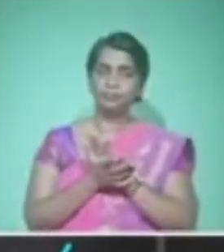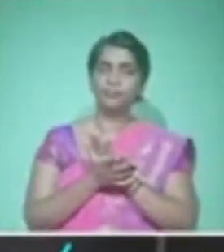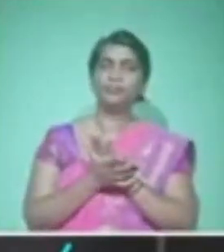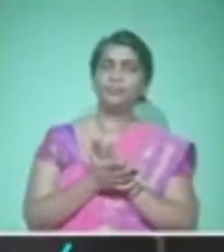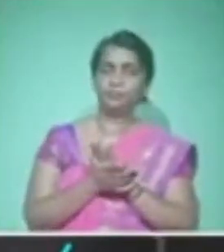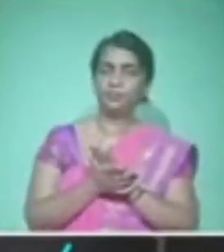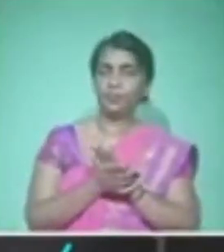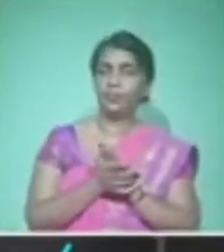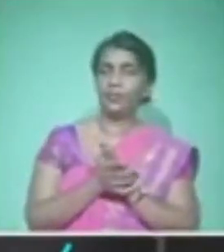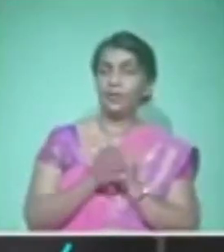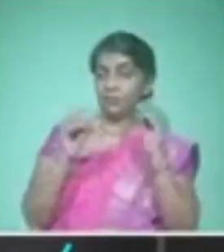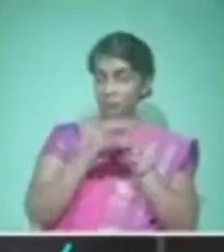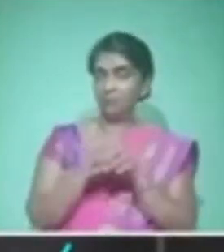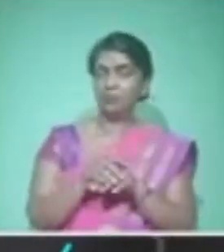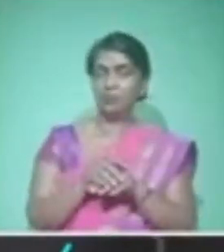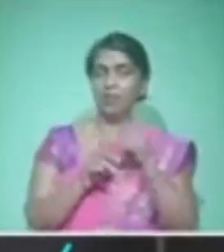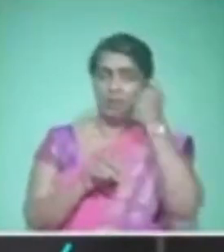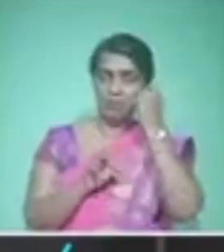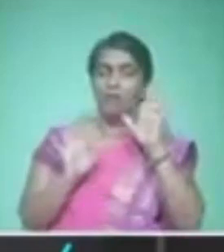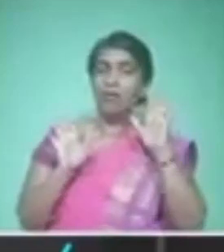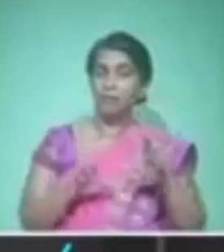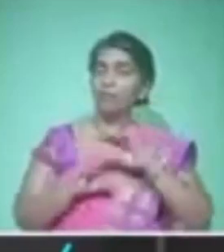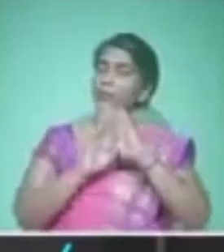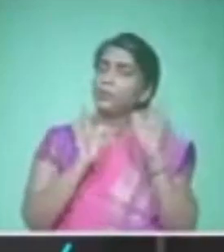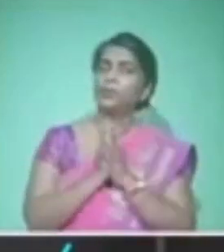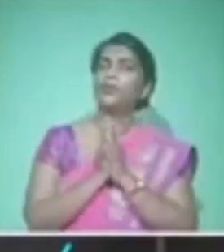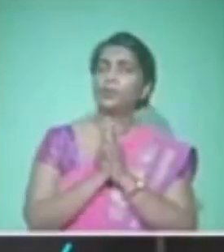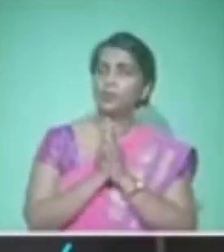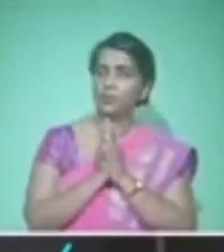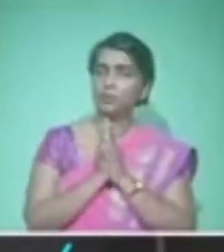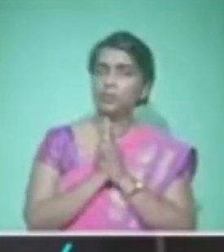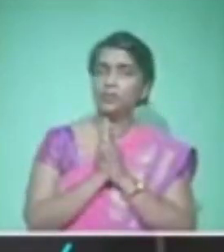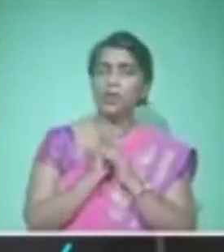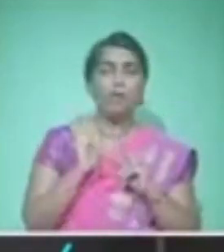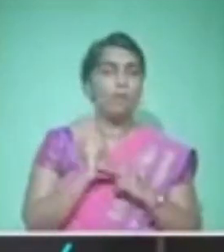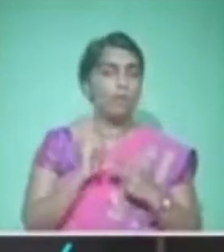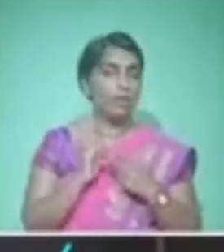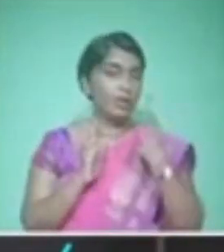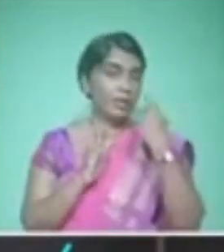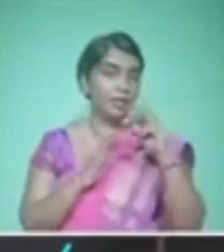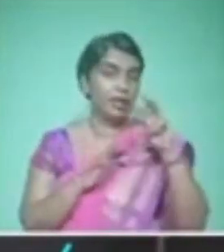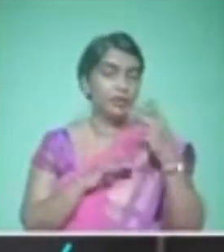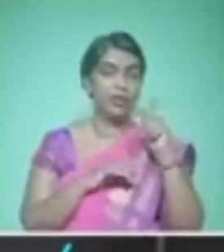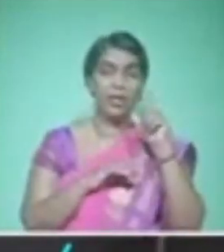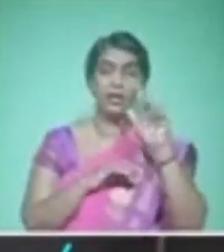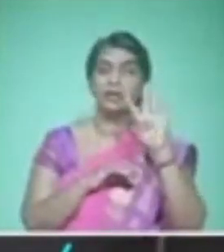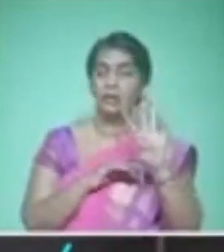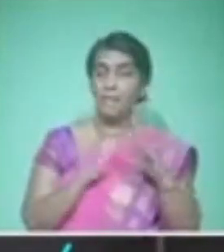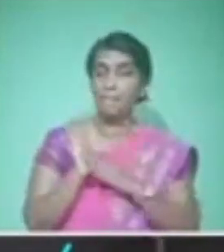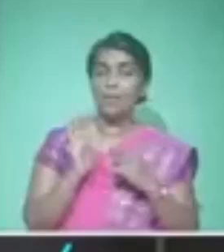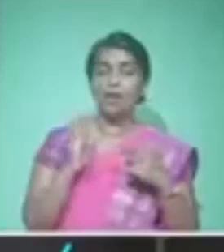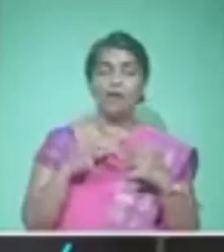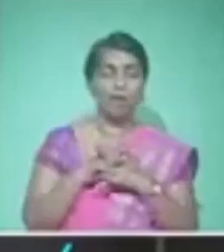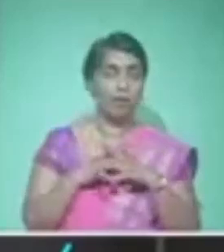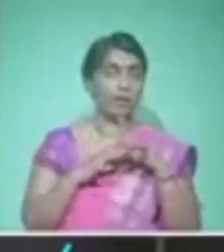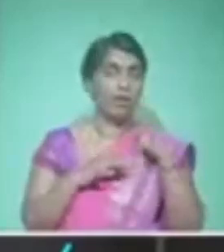එකඟත්වයට යොමු කළ ඒව තිබුණා නමුත් මේවා වලින් ව්‍යාපෘති 1374ක් මෙගවට් 4000ක්